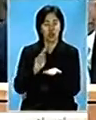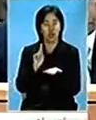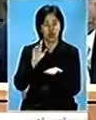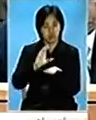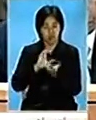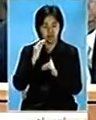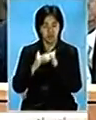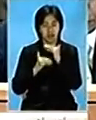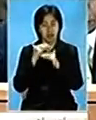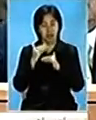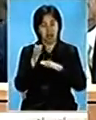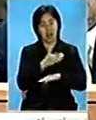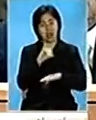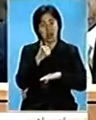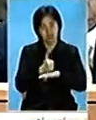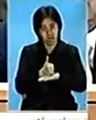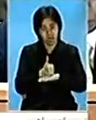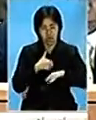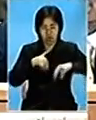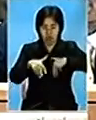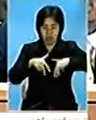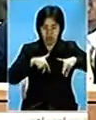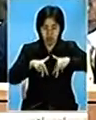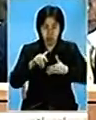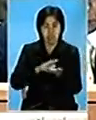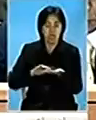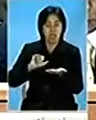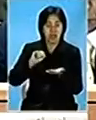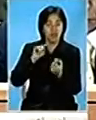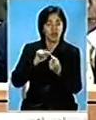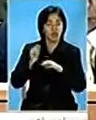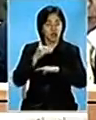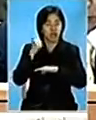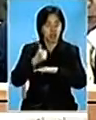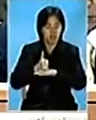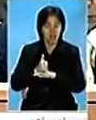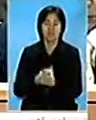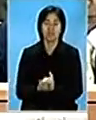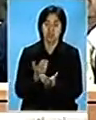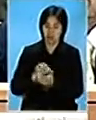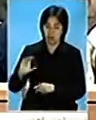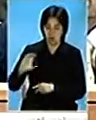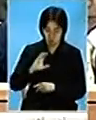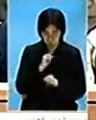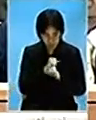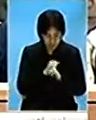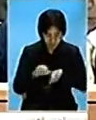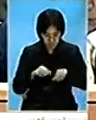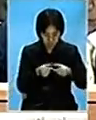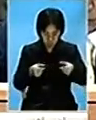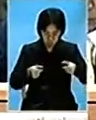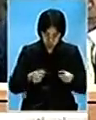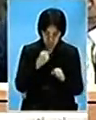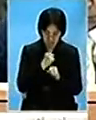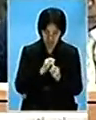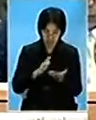นาทางการเมืองภาคพลเมืองของสถาบันพระปกเกล้าแต่เห็นกระบวนการในการท่านจัด